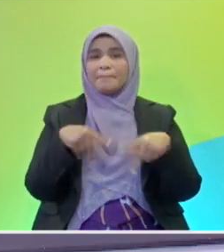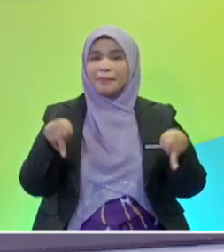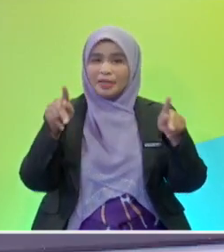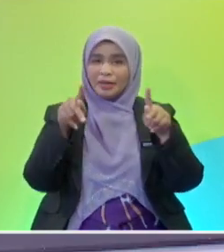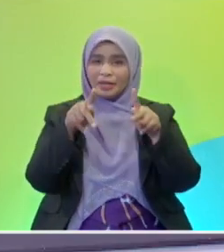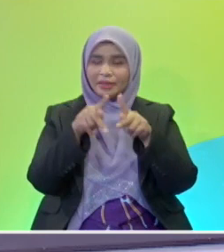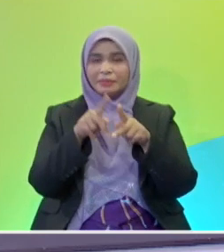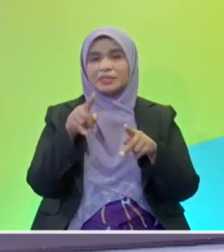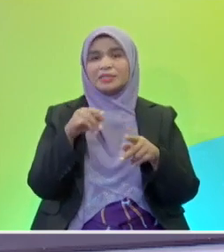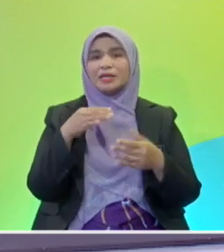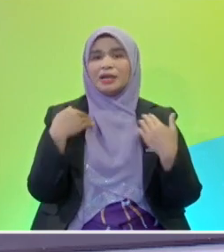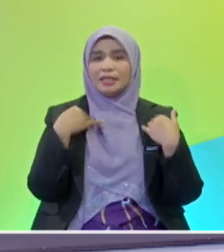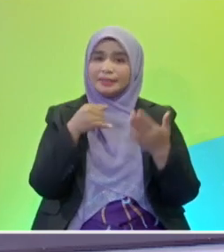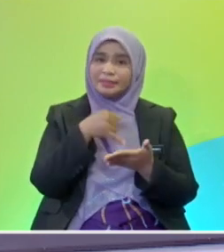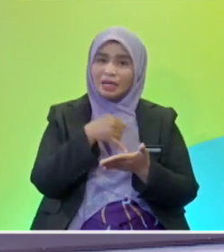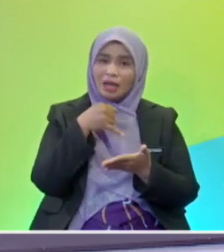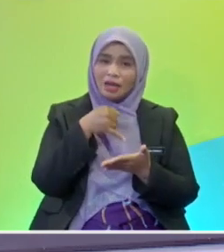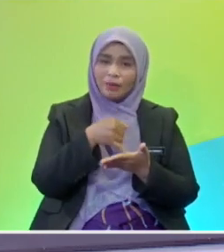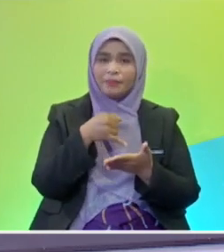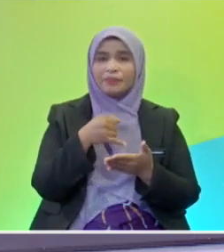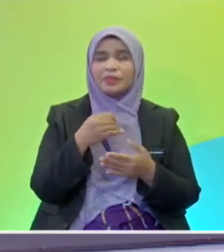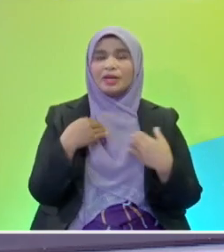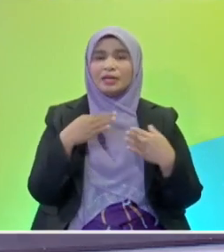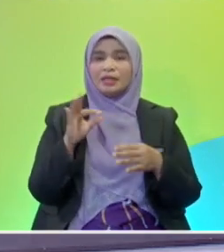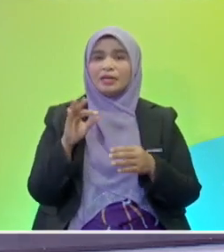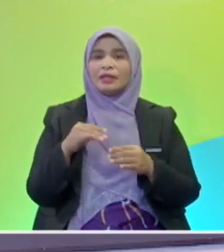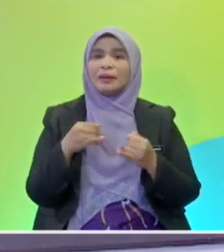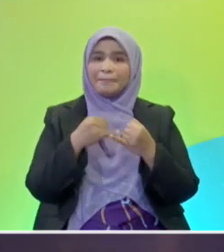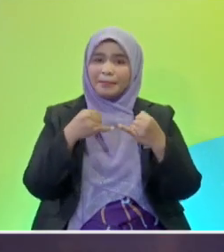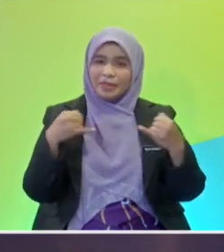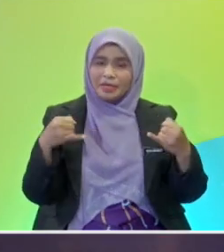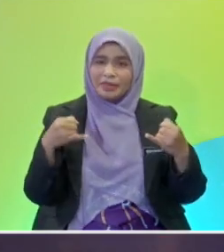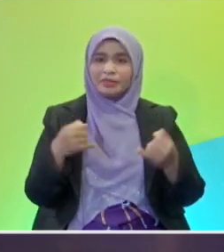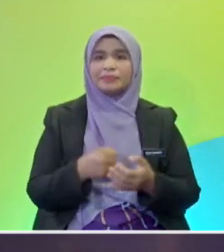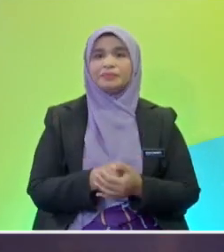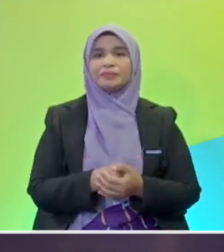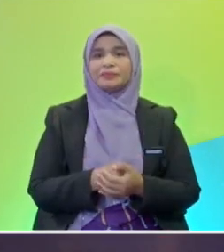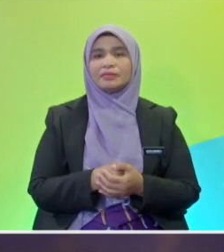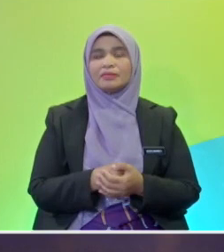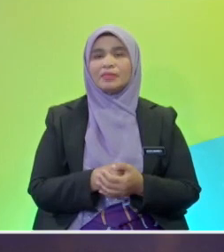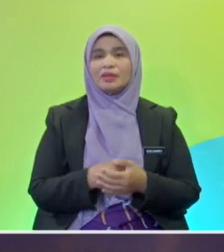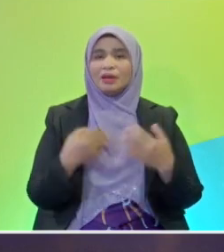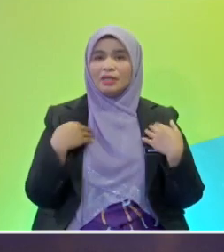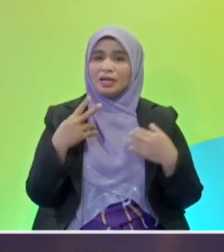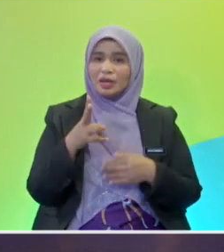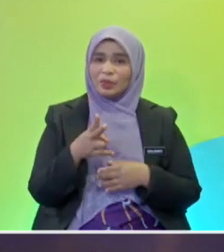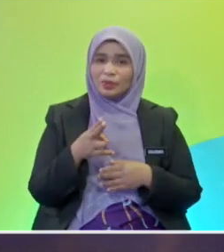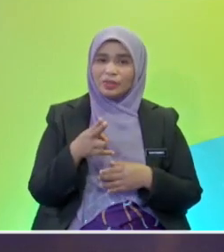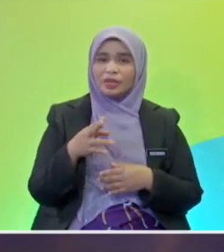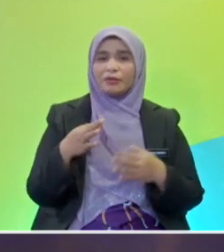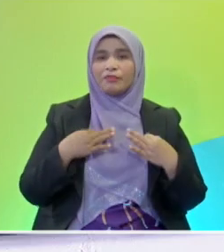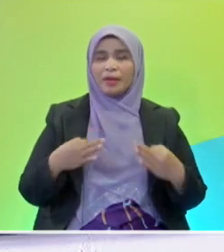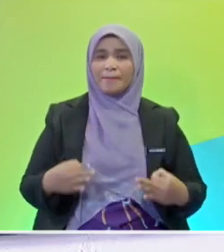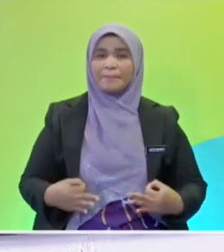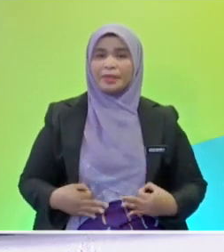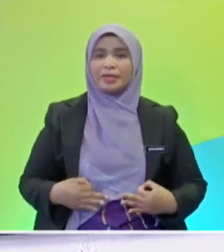mesti ada benang okey Mira pun boleh lihat kat sini ada macam-macam warna benang okey kita ada gunting fabrik okey ataupun